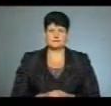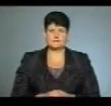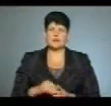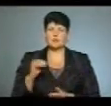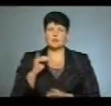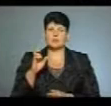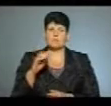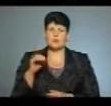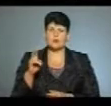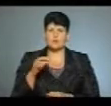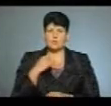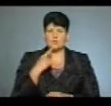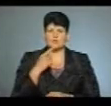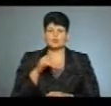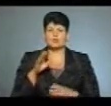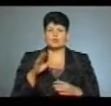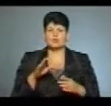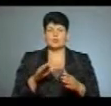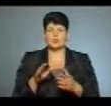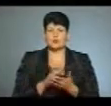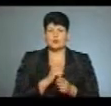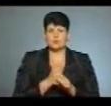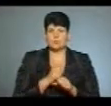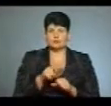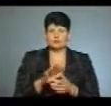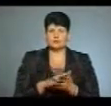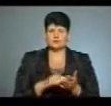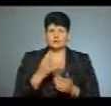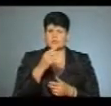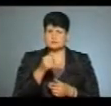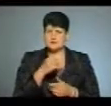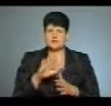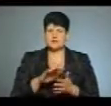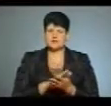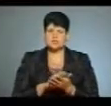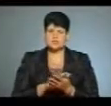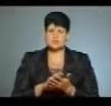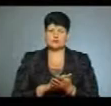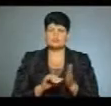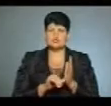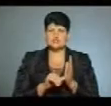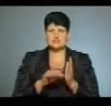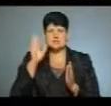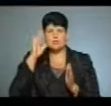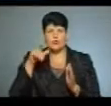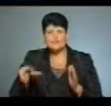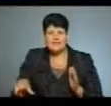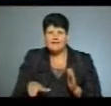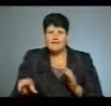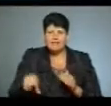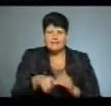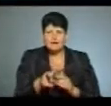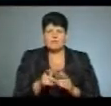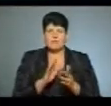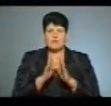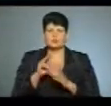що на цій водоймі роботи триватимуть ще 4 місяці. Далі чиститимуть 6 водних каналів в парку Топільче. Там ті в нас, ну